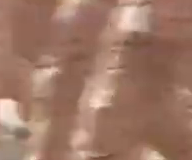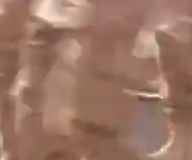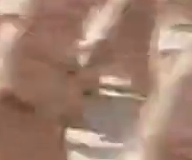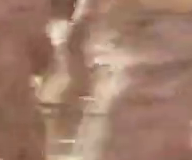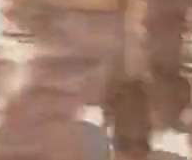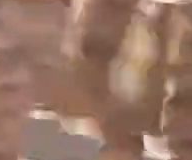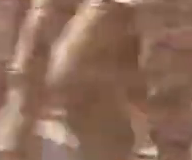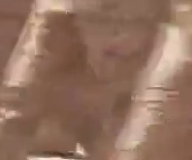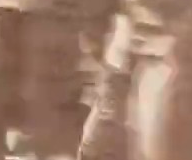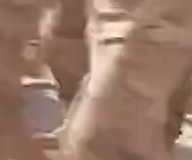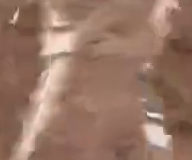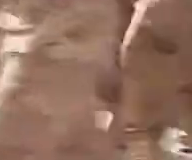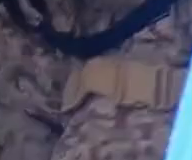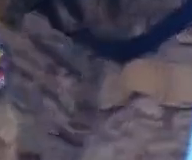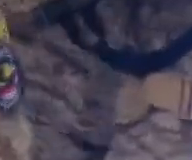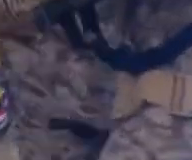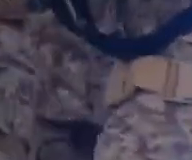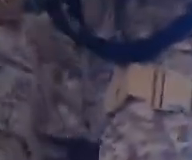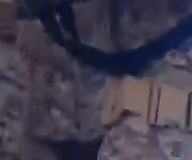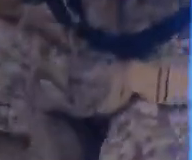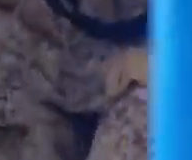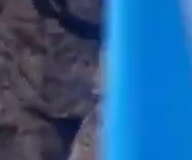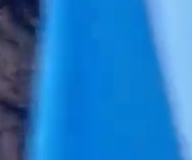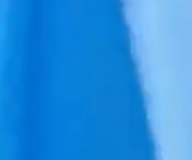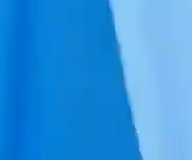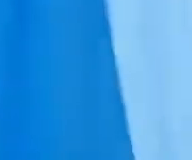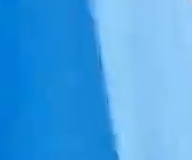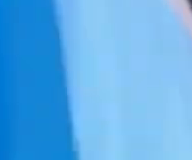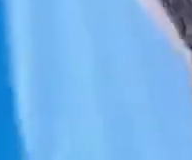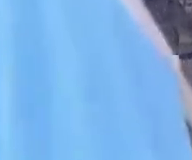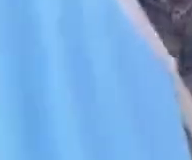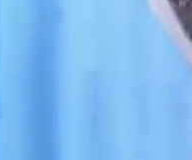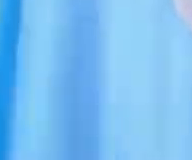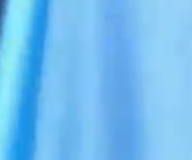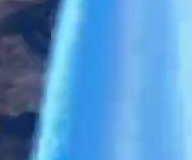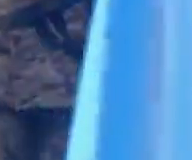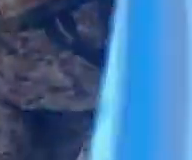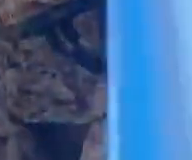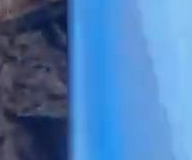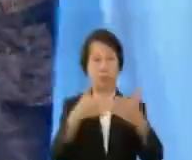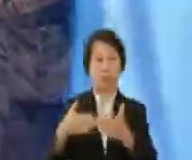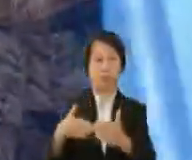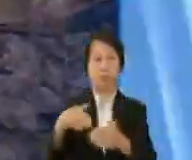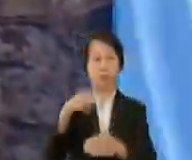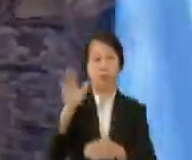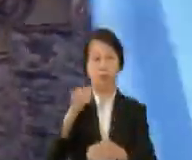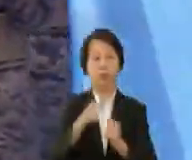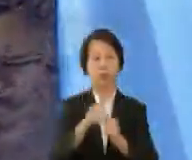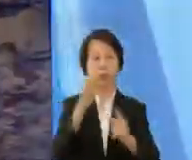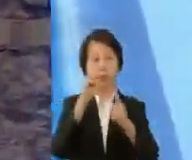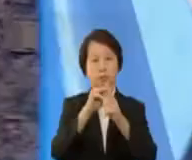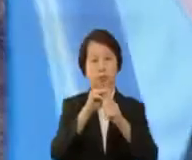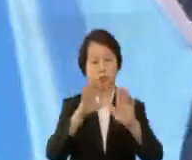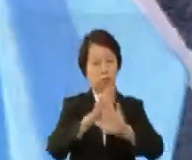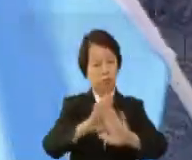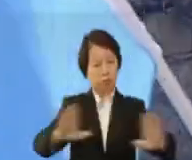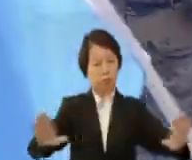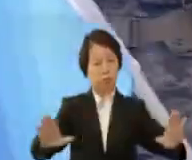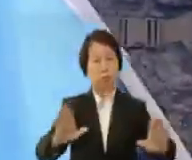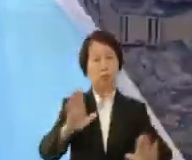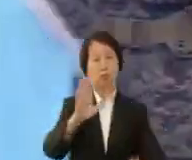diketuai Kolonel Muhammad Rizman bin Haji Ramli akan meneruskan kesinambungan dalam menjalankan misi pengaman